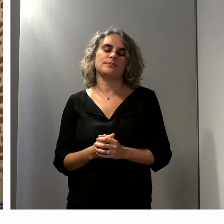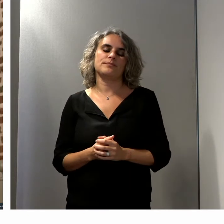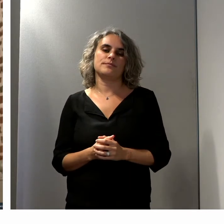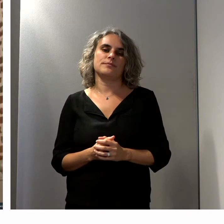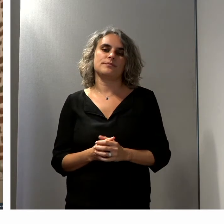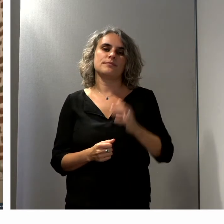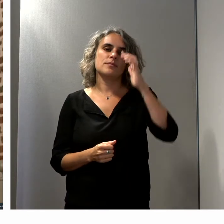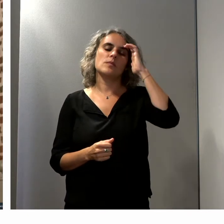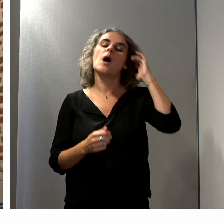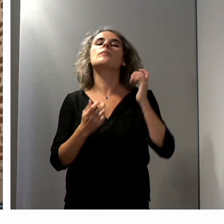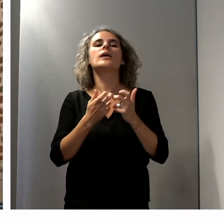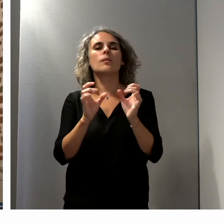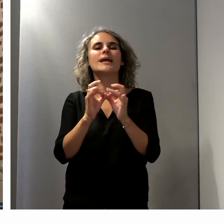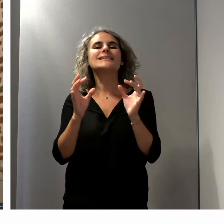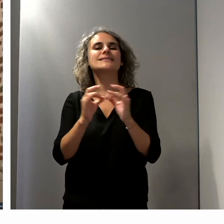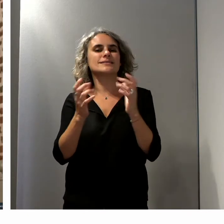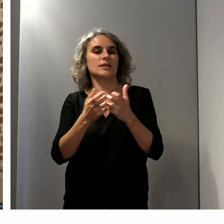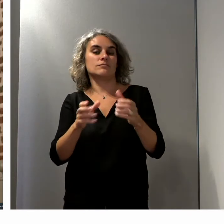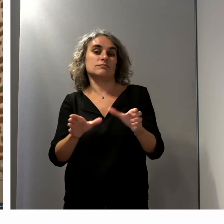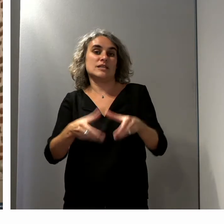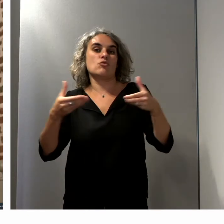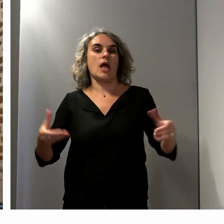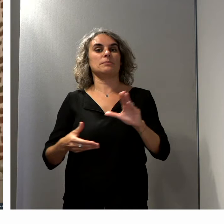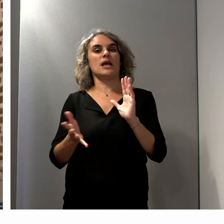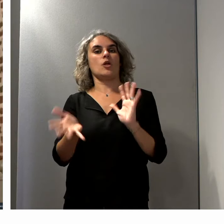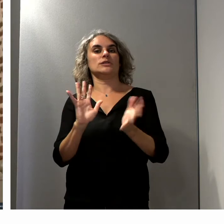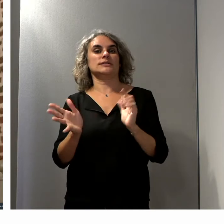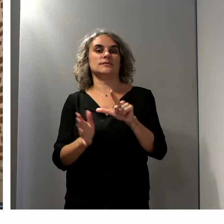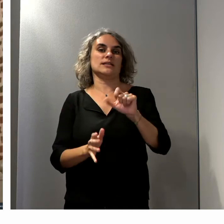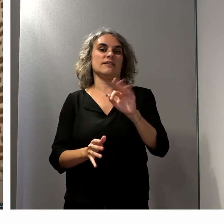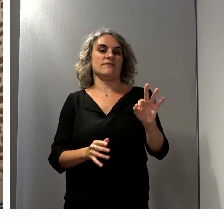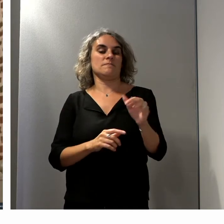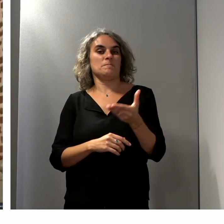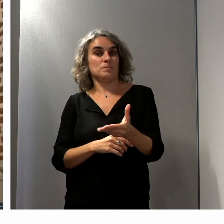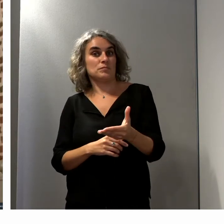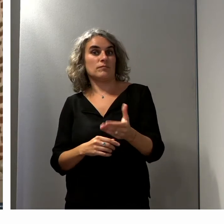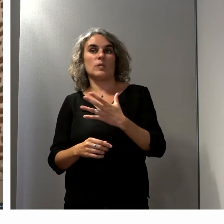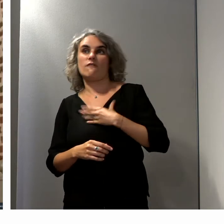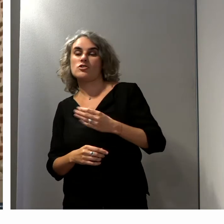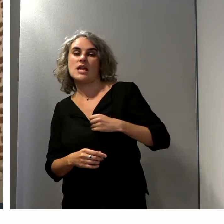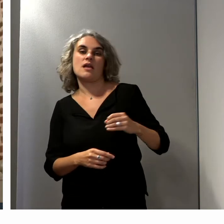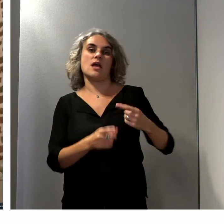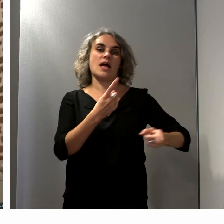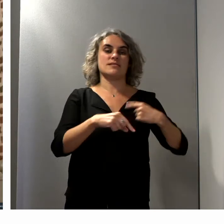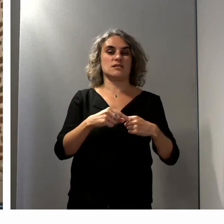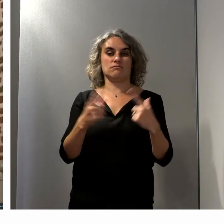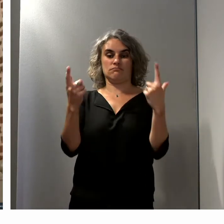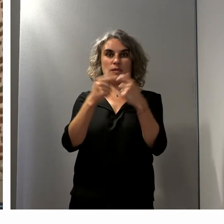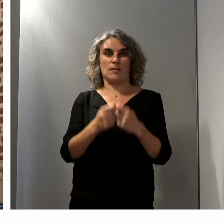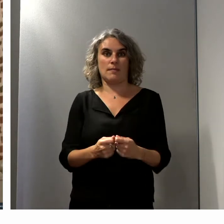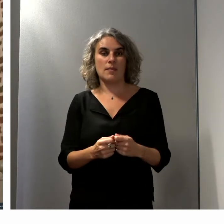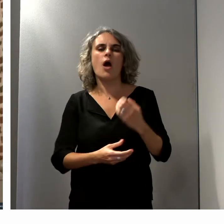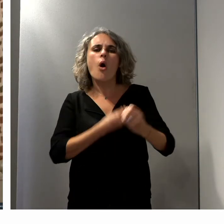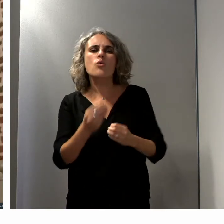on a notamment Elix qui est sur la langue des signes, donc il y a un dictionnaire qui fait la passerelle entre le français et la langue des signes, où on a